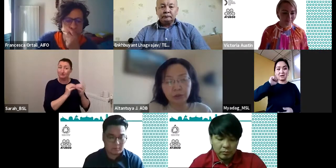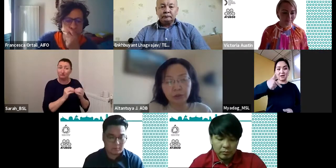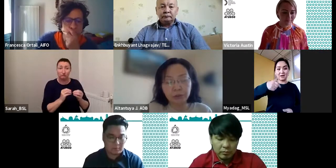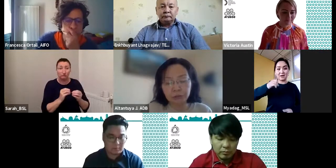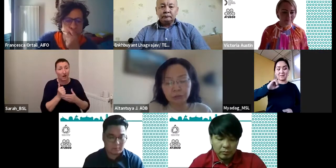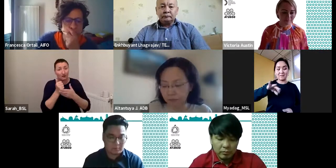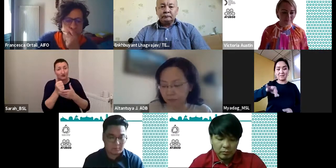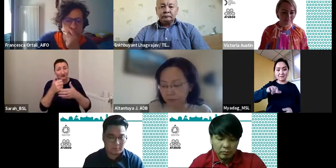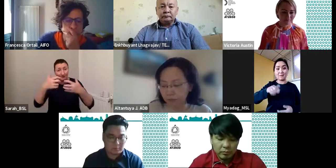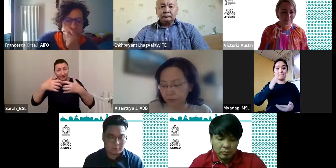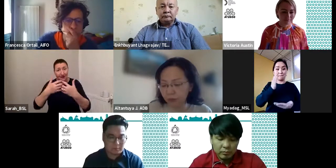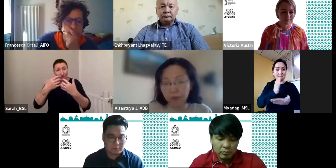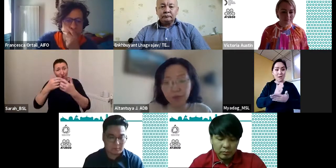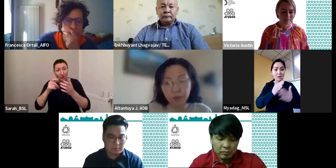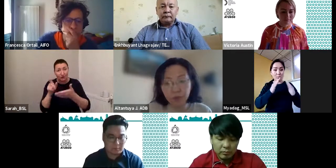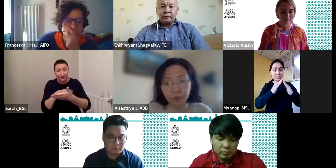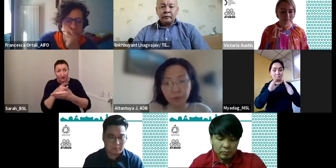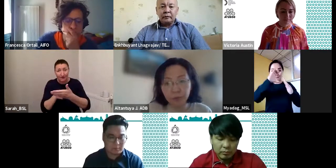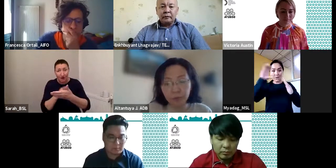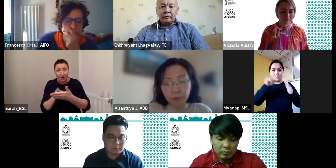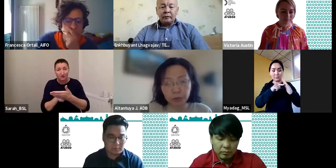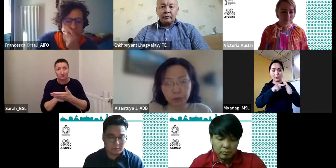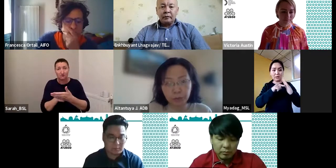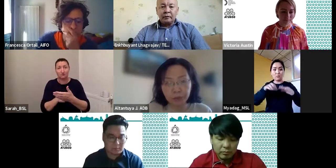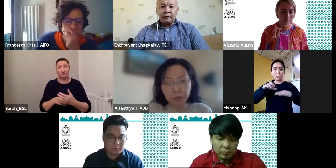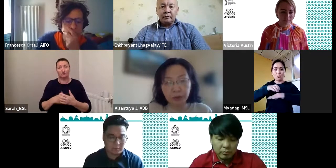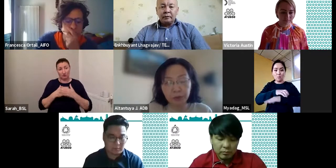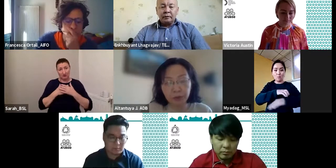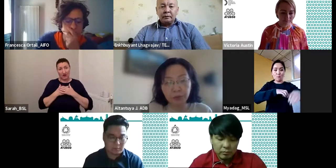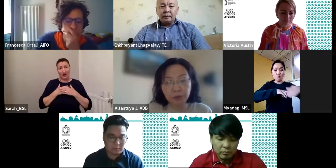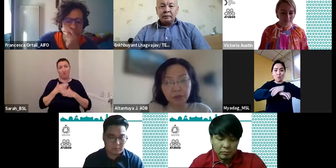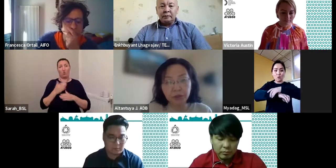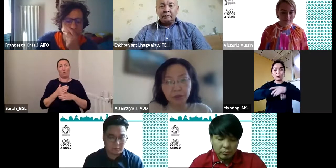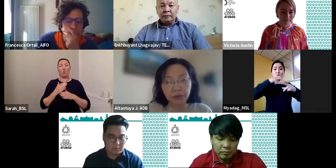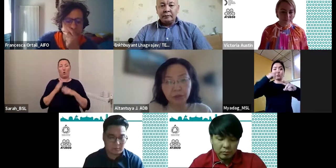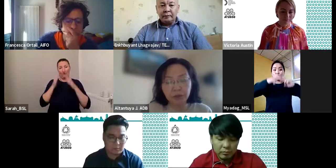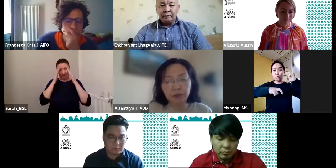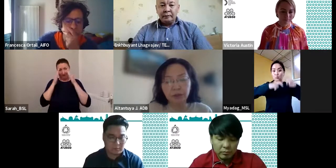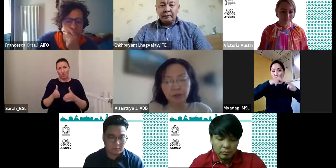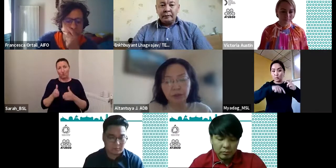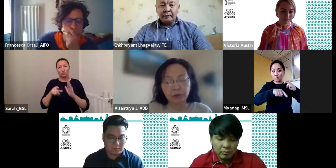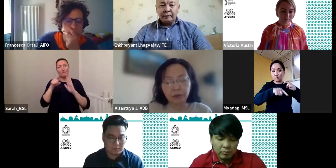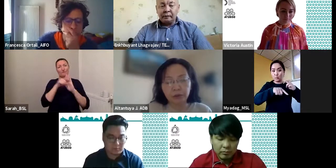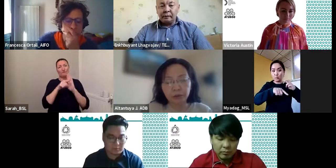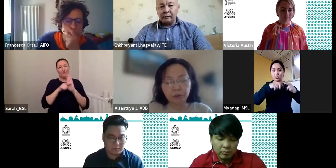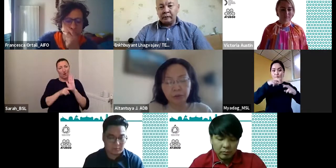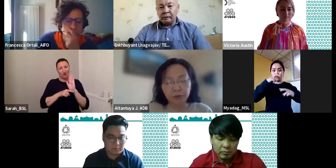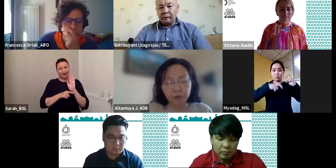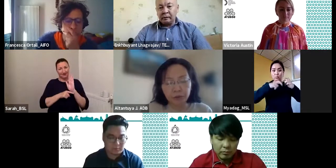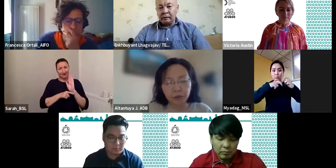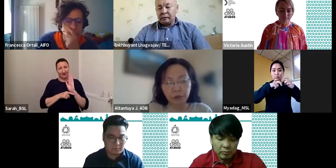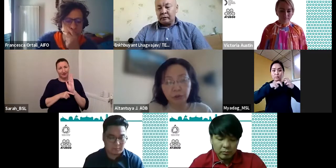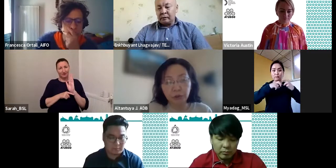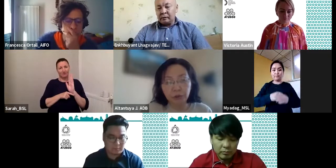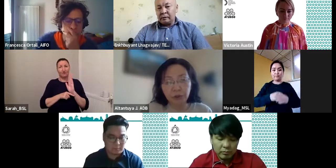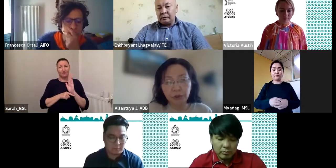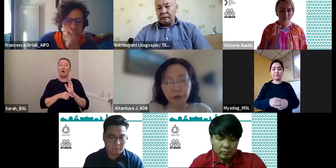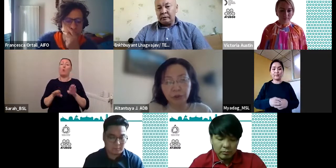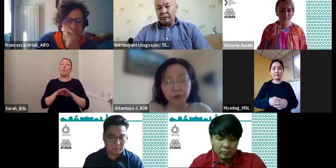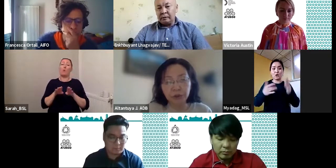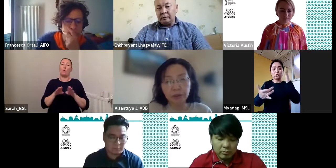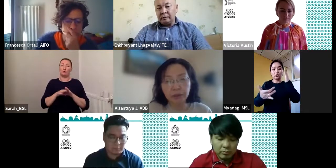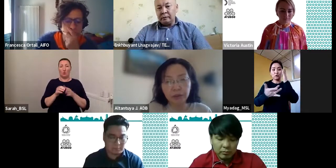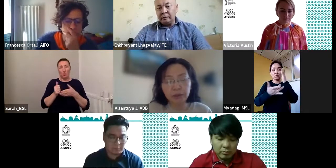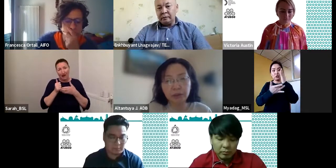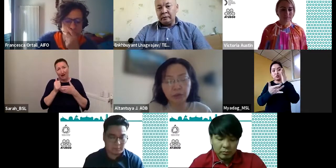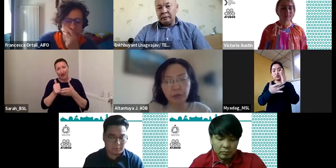хажууд протезийн үйлдвэр гэж байгаа улсын. Тэр протезийн үйлдвэрийн одоо тоног төхөөрөмжүүдийг